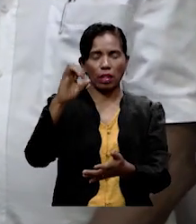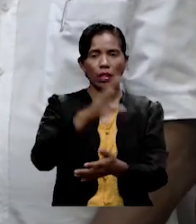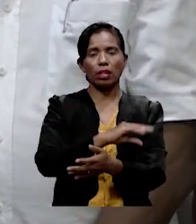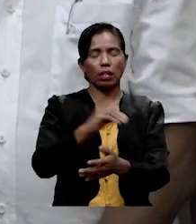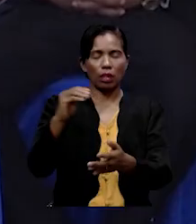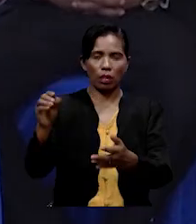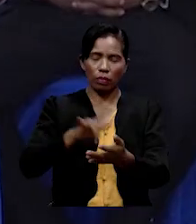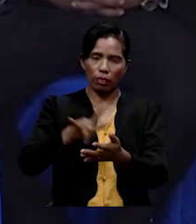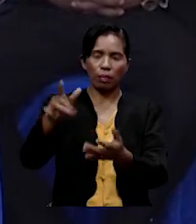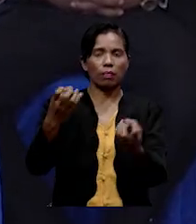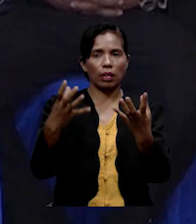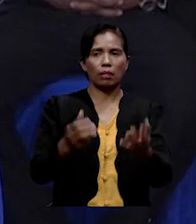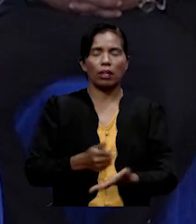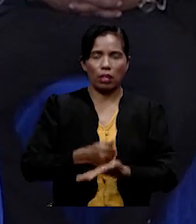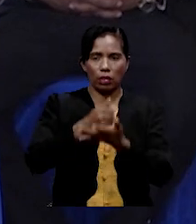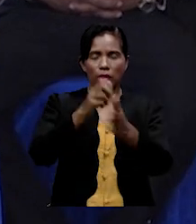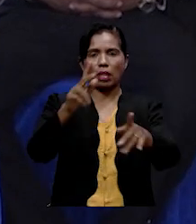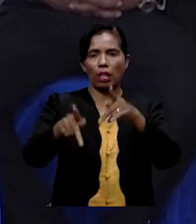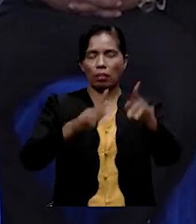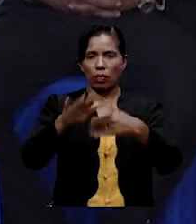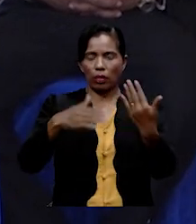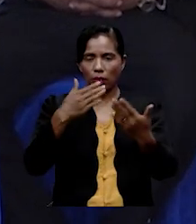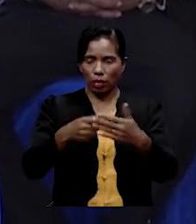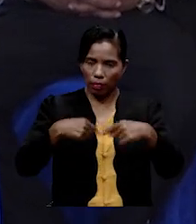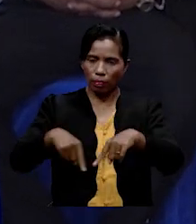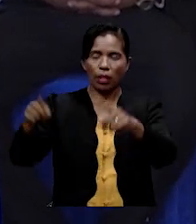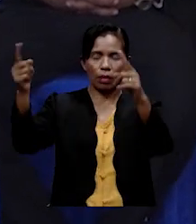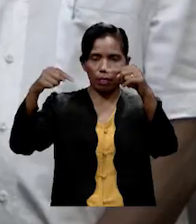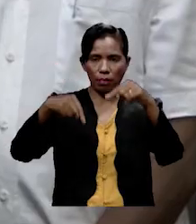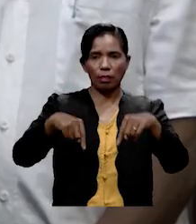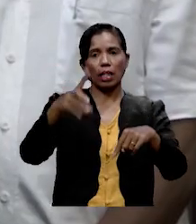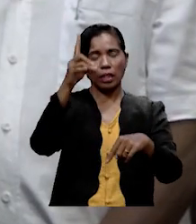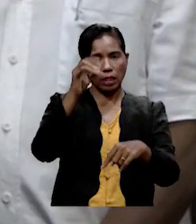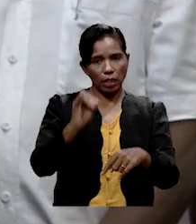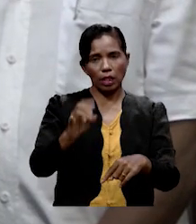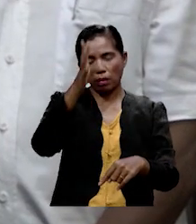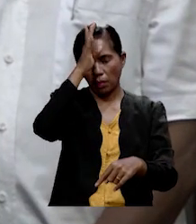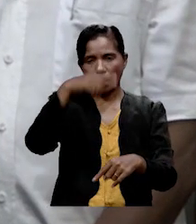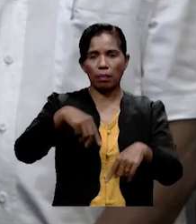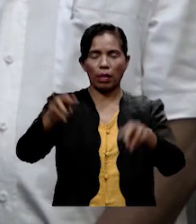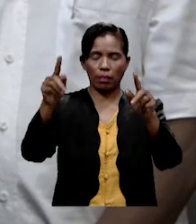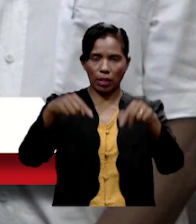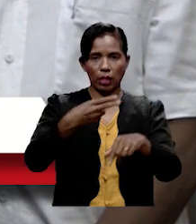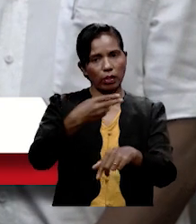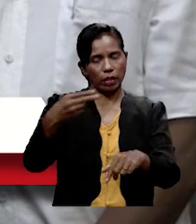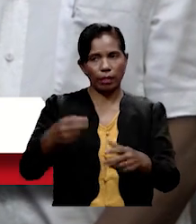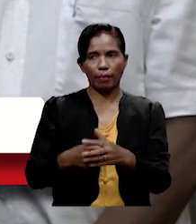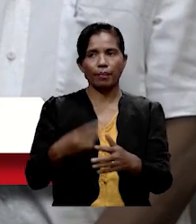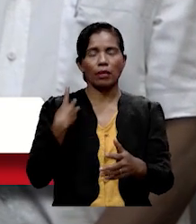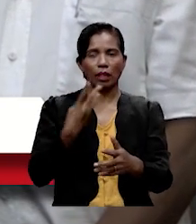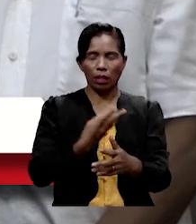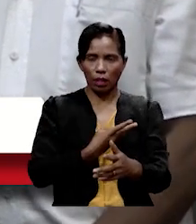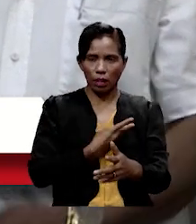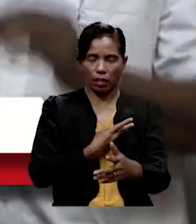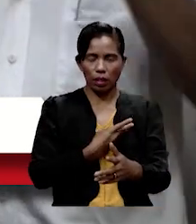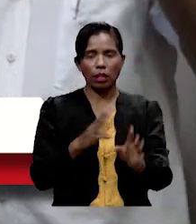comercial barak, nunebele facilita sidadaun sira bamai Dili dan Pasar. Semakin banyak kita akan mengambil atau